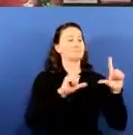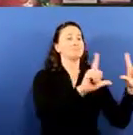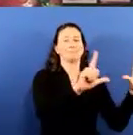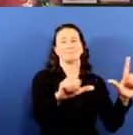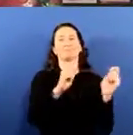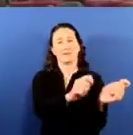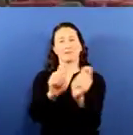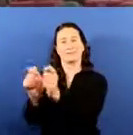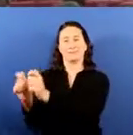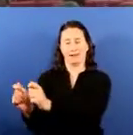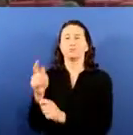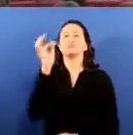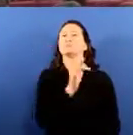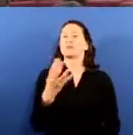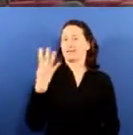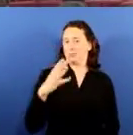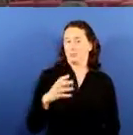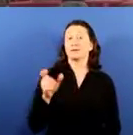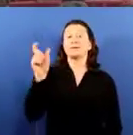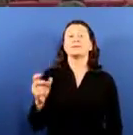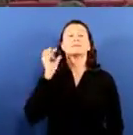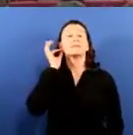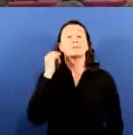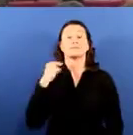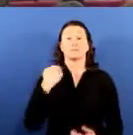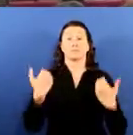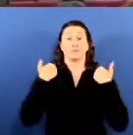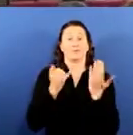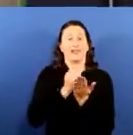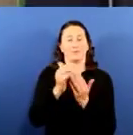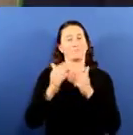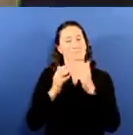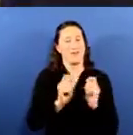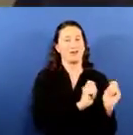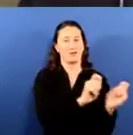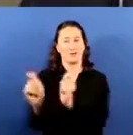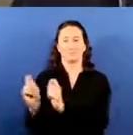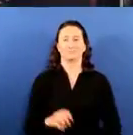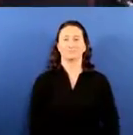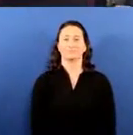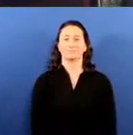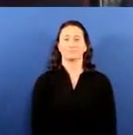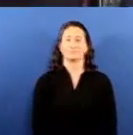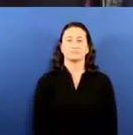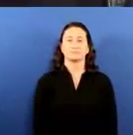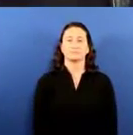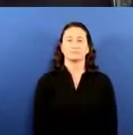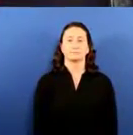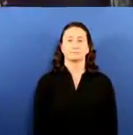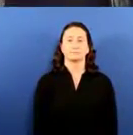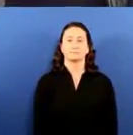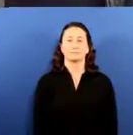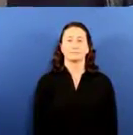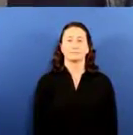jaso dutanak: Josu Torre, Jon Belamendi, Jose Ramon Espilla, Victor Txertudi, Juan Isidro Elorriaga eta